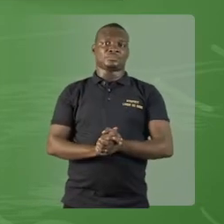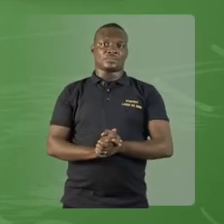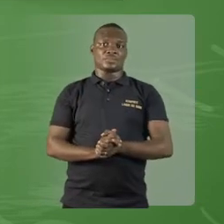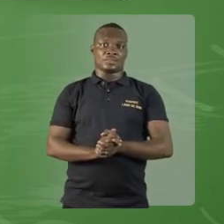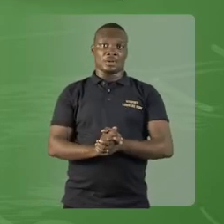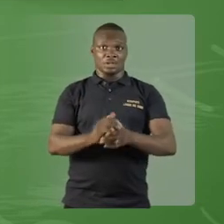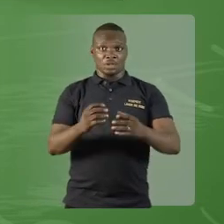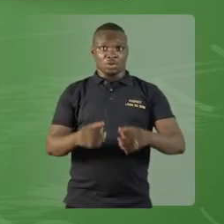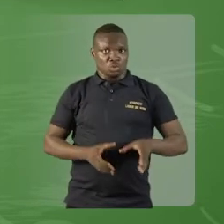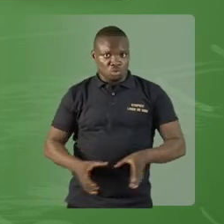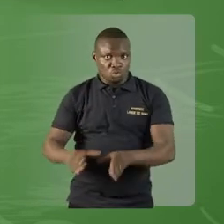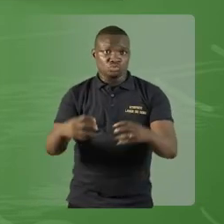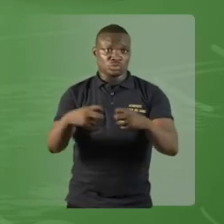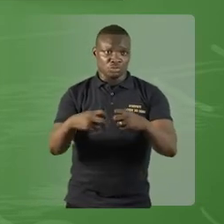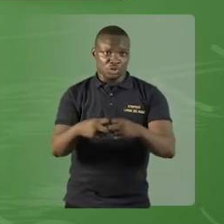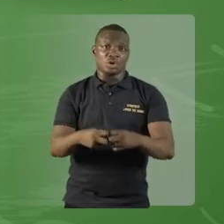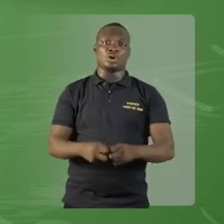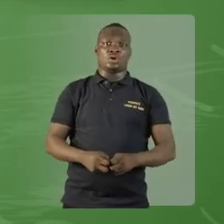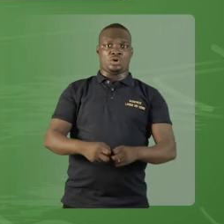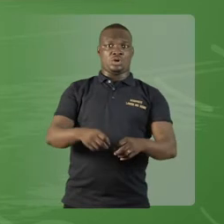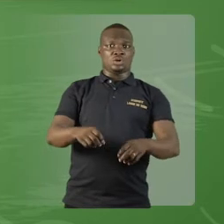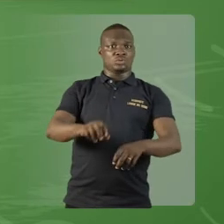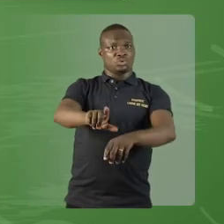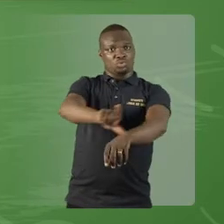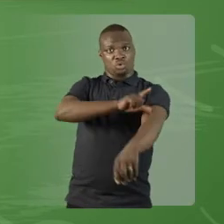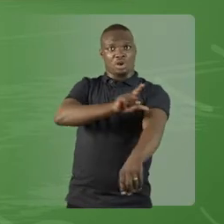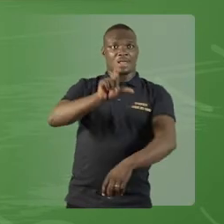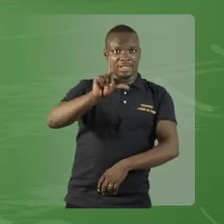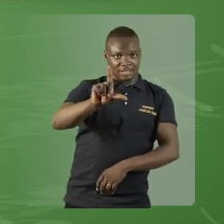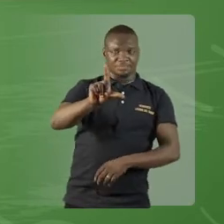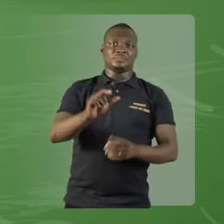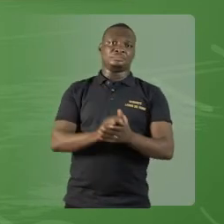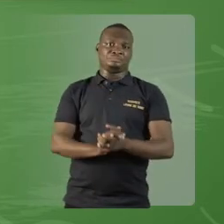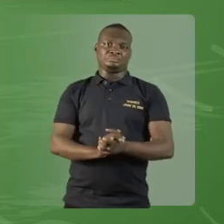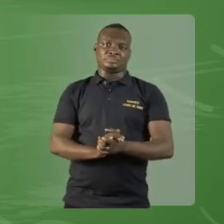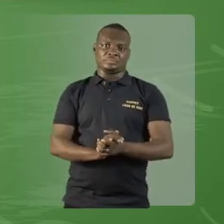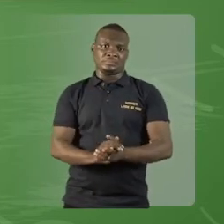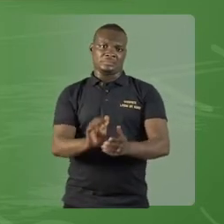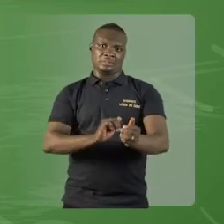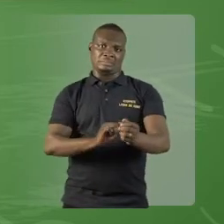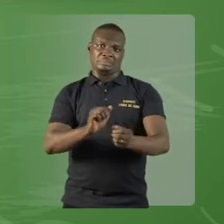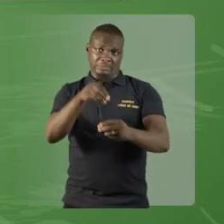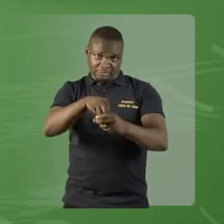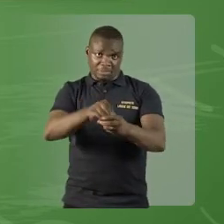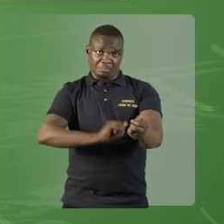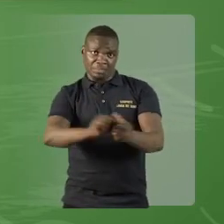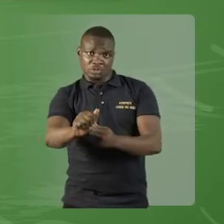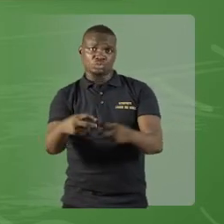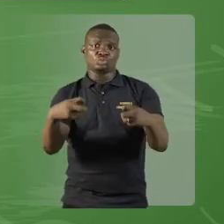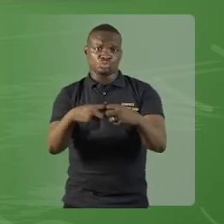Un conducteur rectiligne de longueur L, parcouru par un courant électrique d'intensité